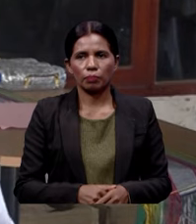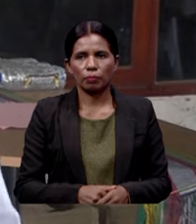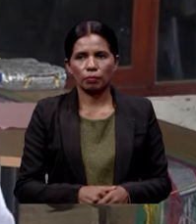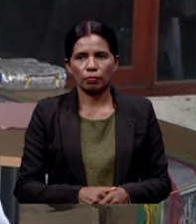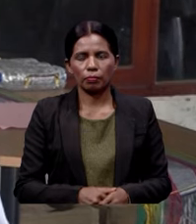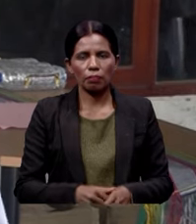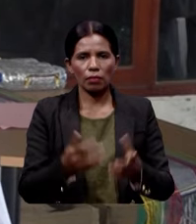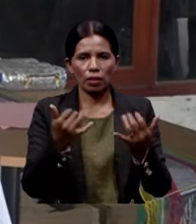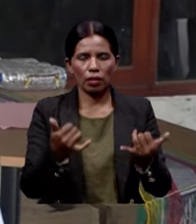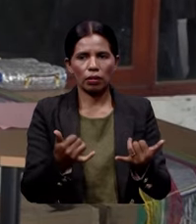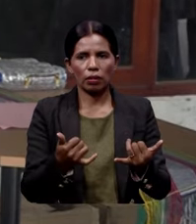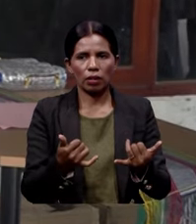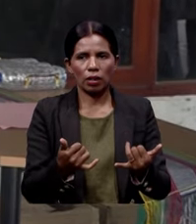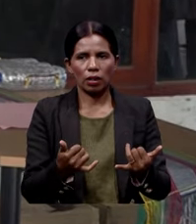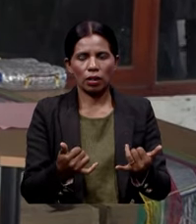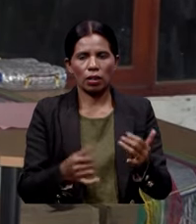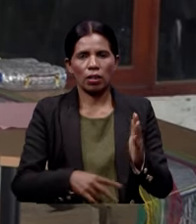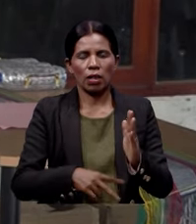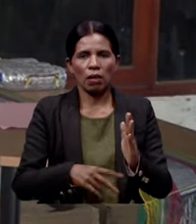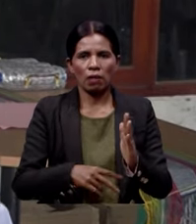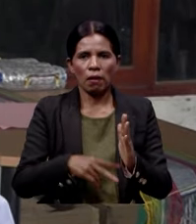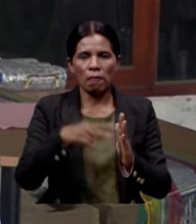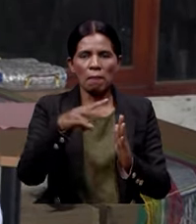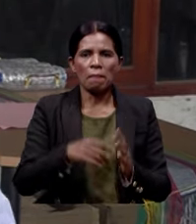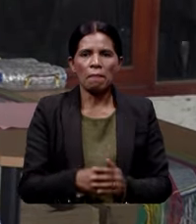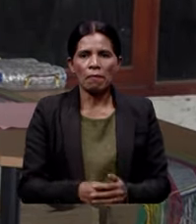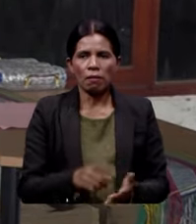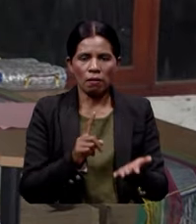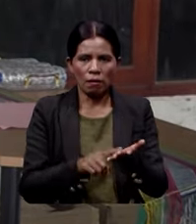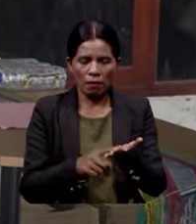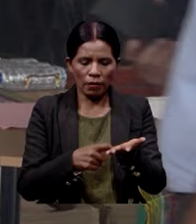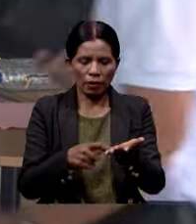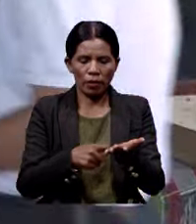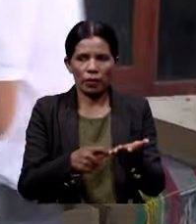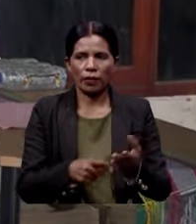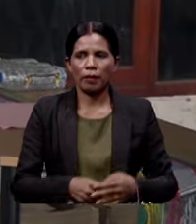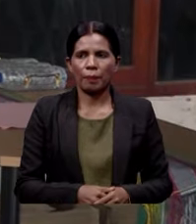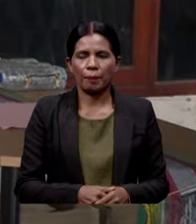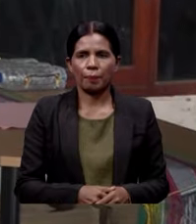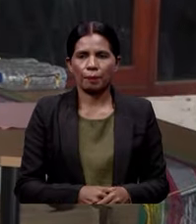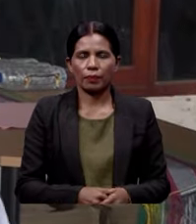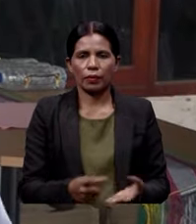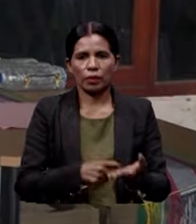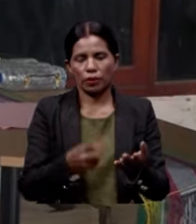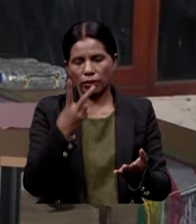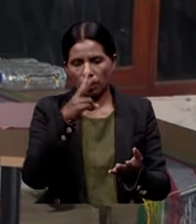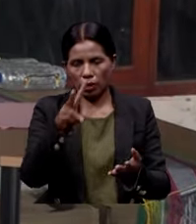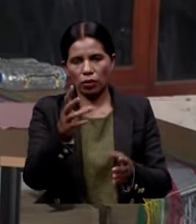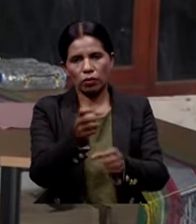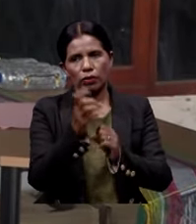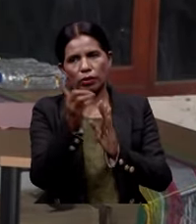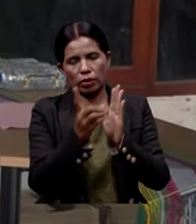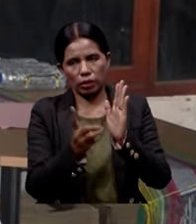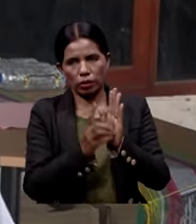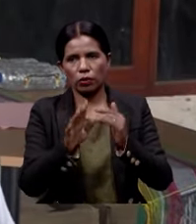Awar darau ia fase diskusaun teknikunya. Teknik sira tung halu levantamentus dadu